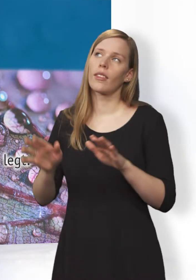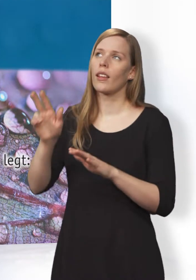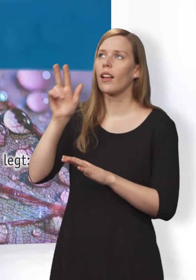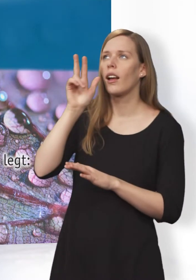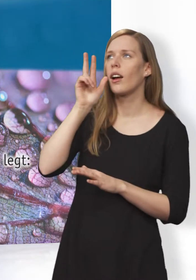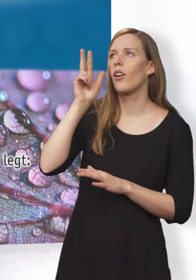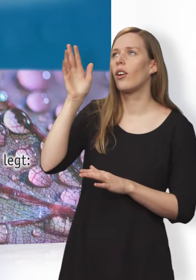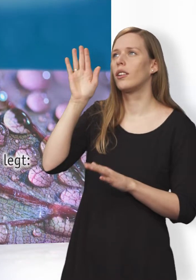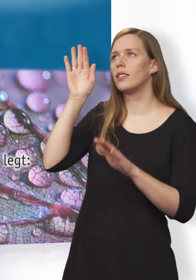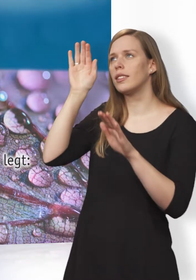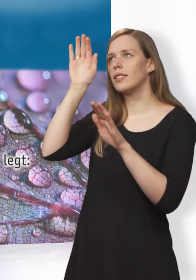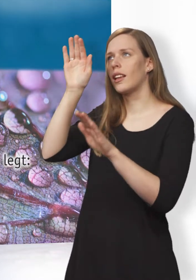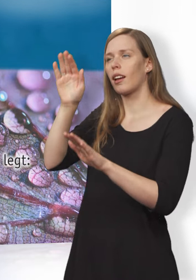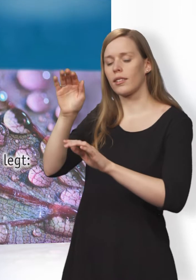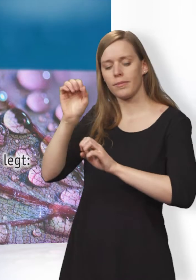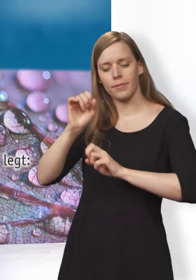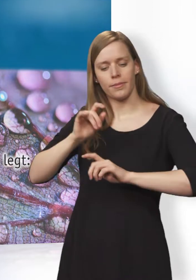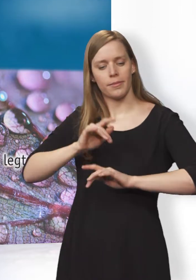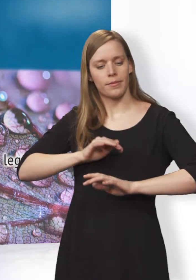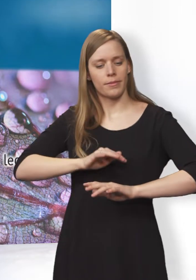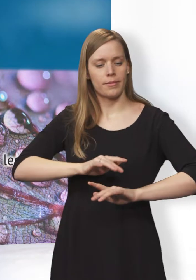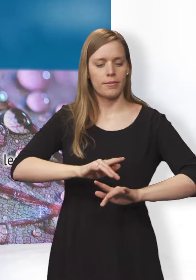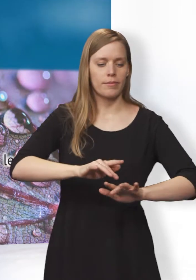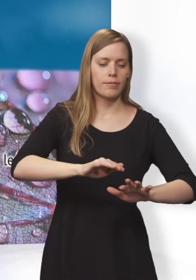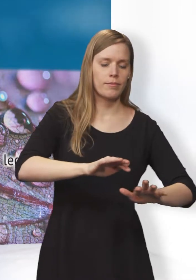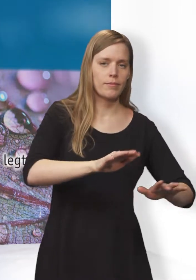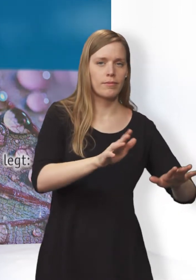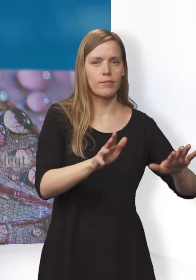sie geben ich bin